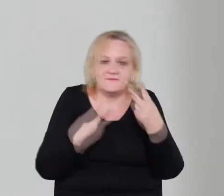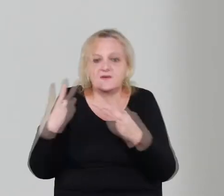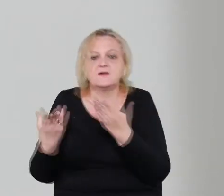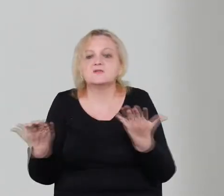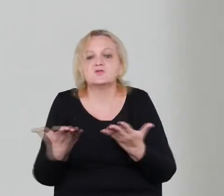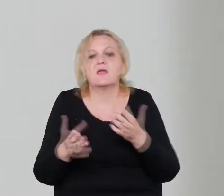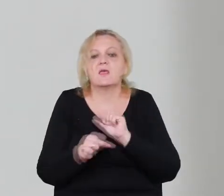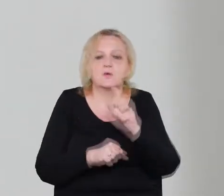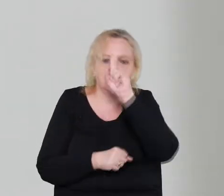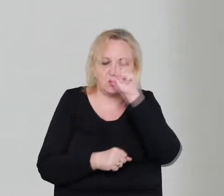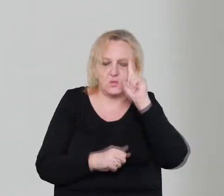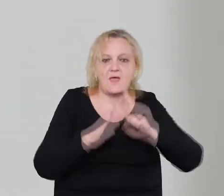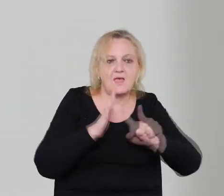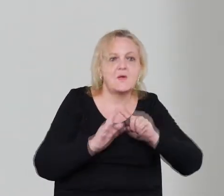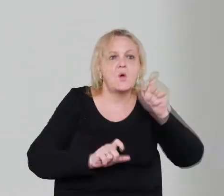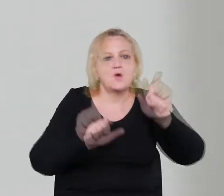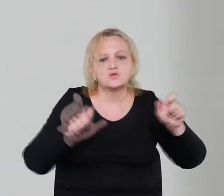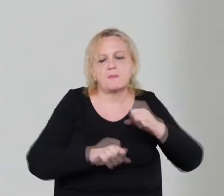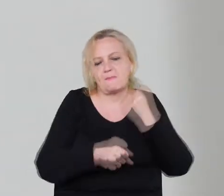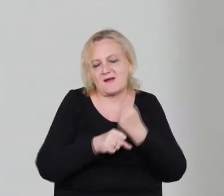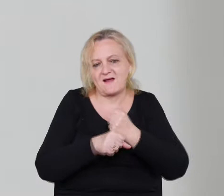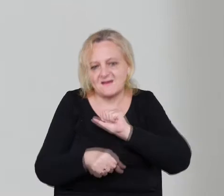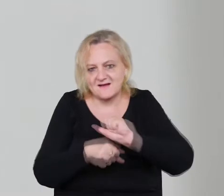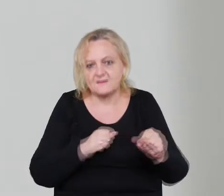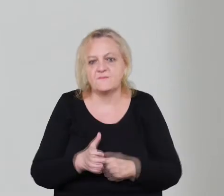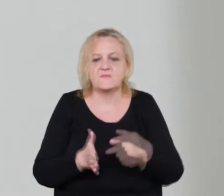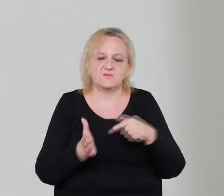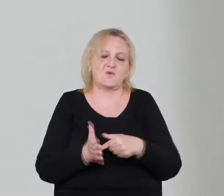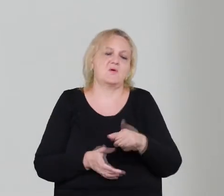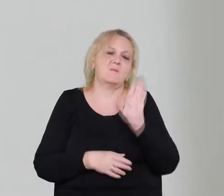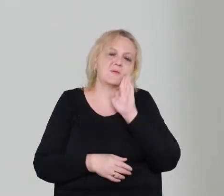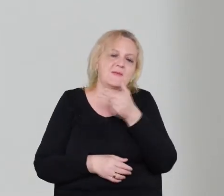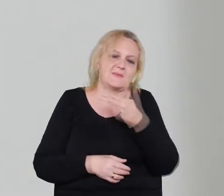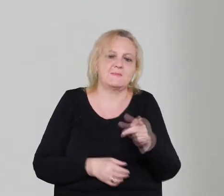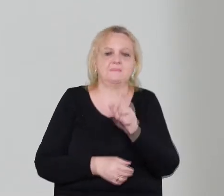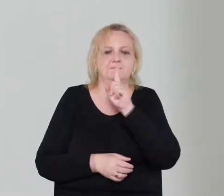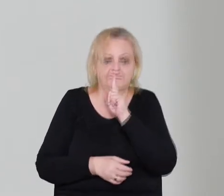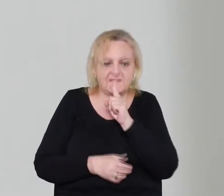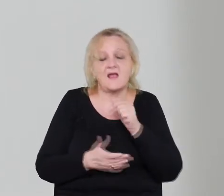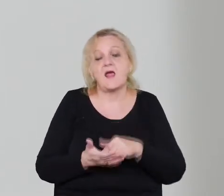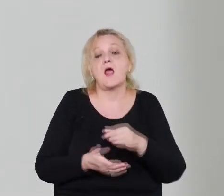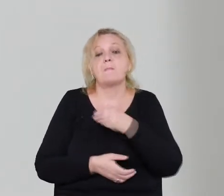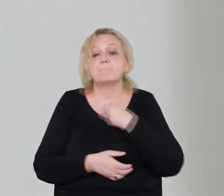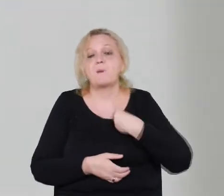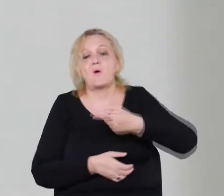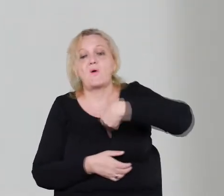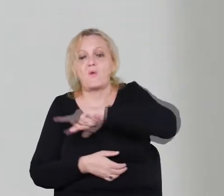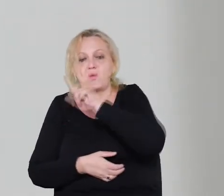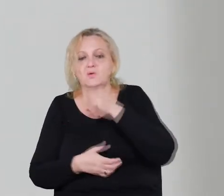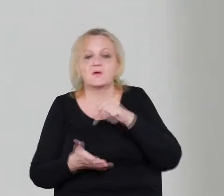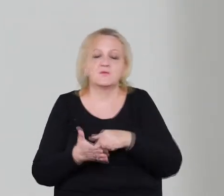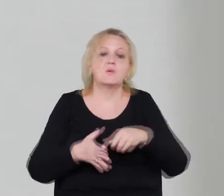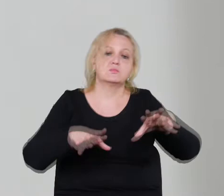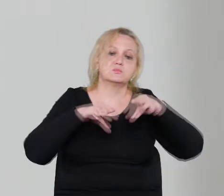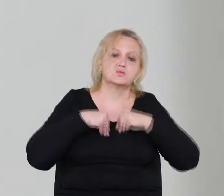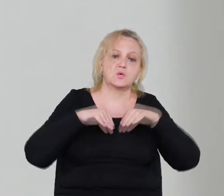się migrantów więc to jest jakby oczywiście przemilczane Był taki moment że polscy decydenci nazywali to że